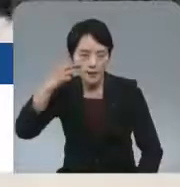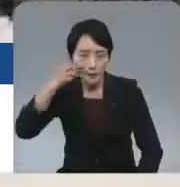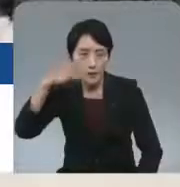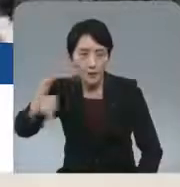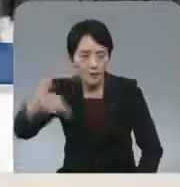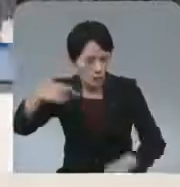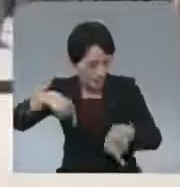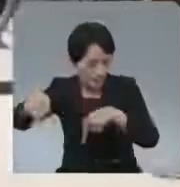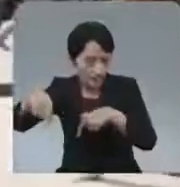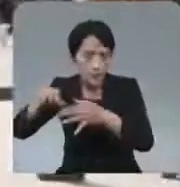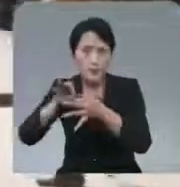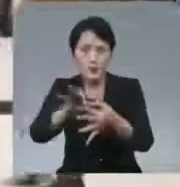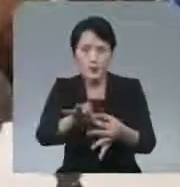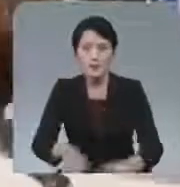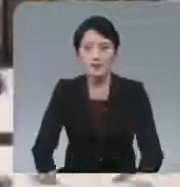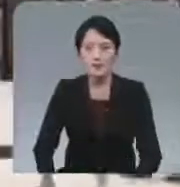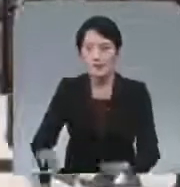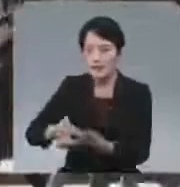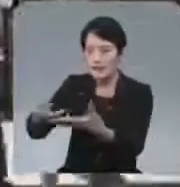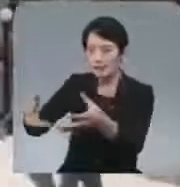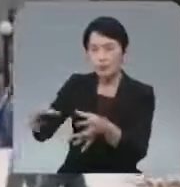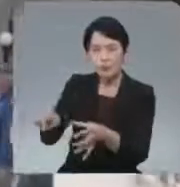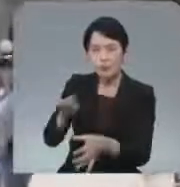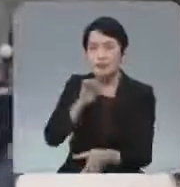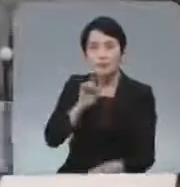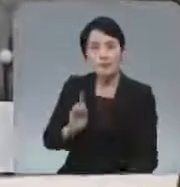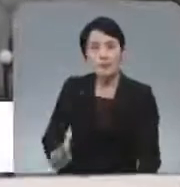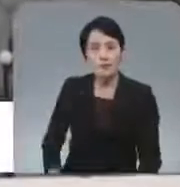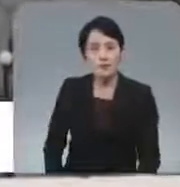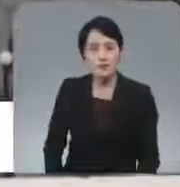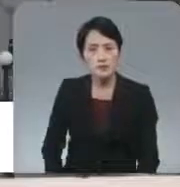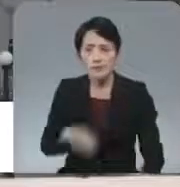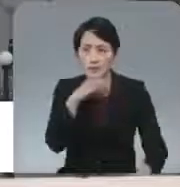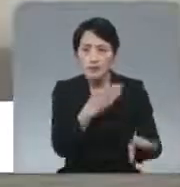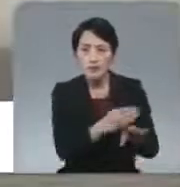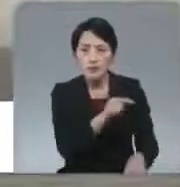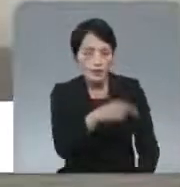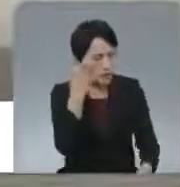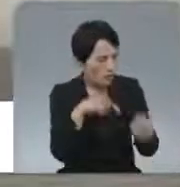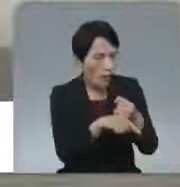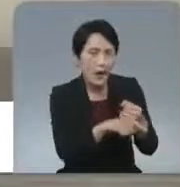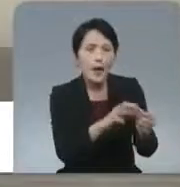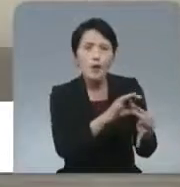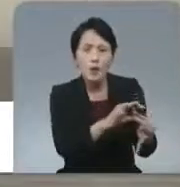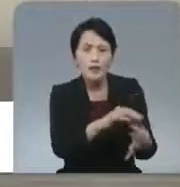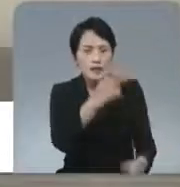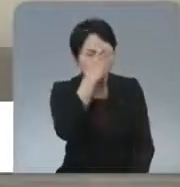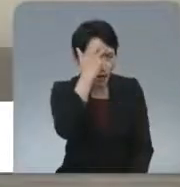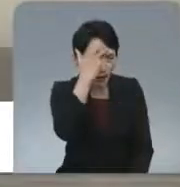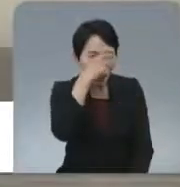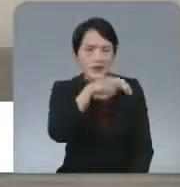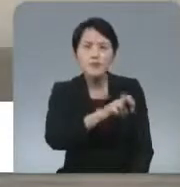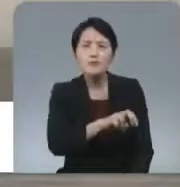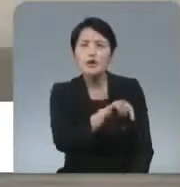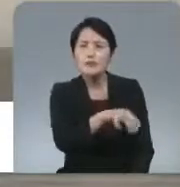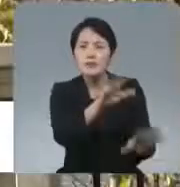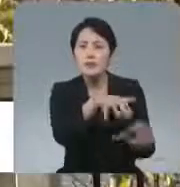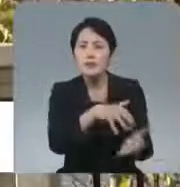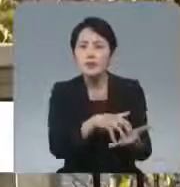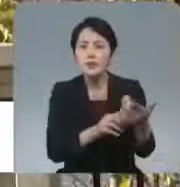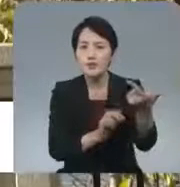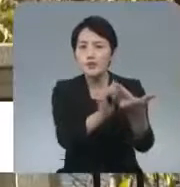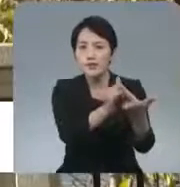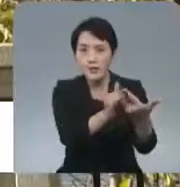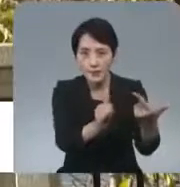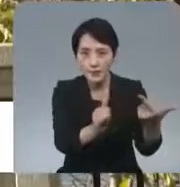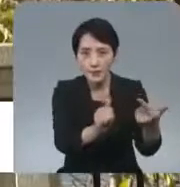Triều Tiên được cho là đã phụ trách công việc nhà phụ tùng ở thành phố vladivostok của Nga đại liên và Thẩm Dương Trung Quốc một